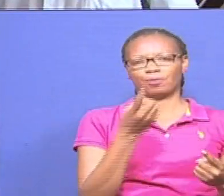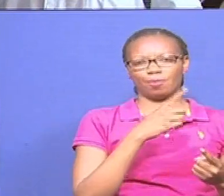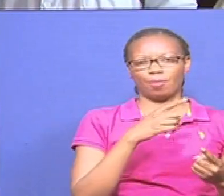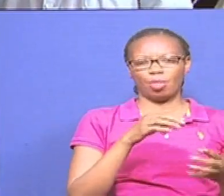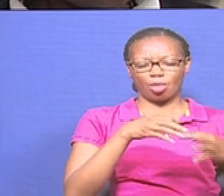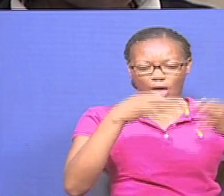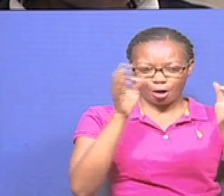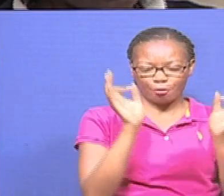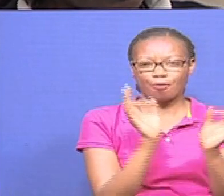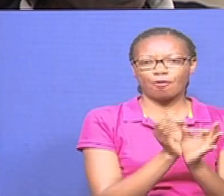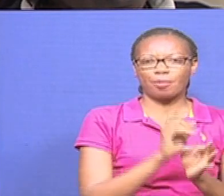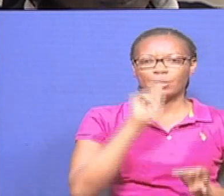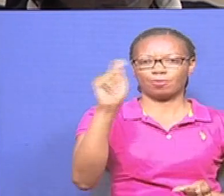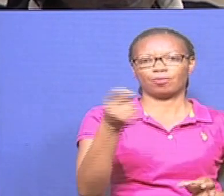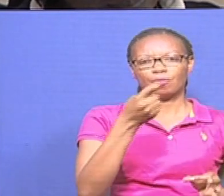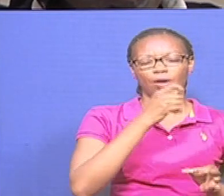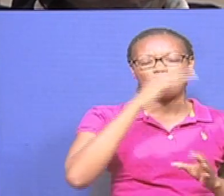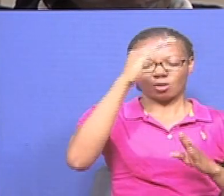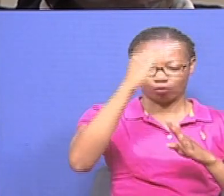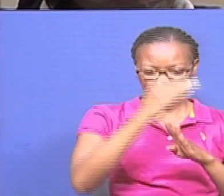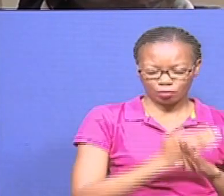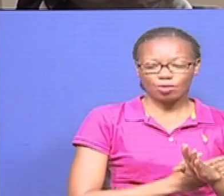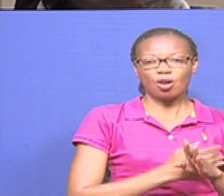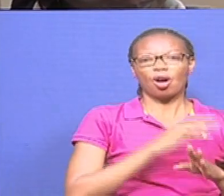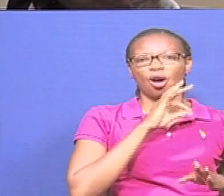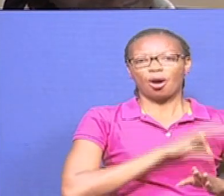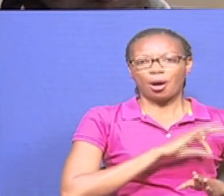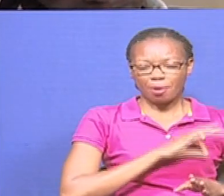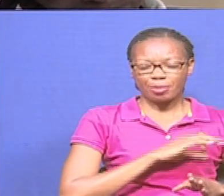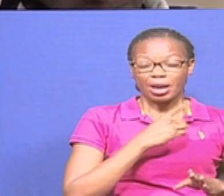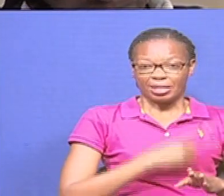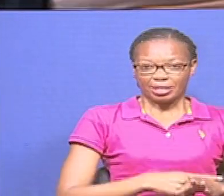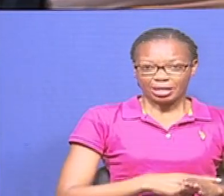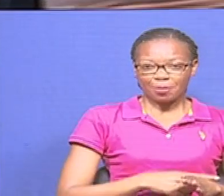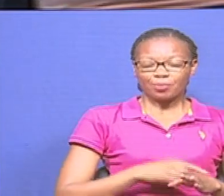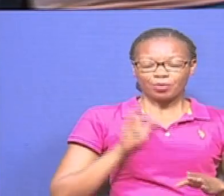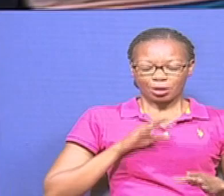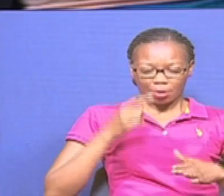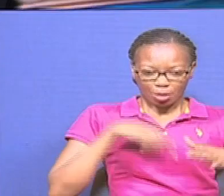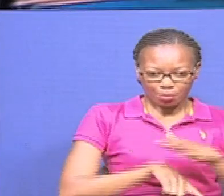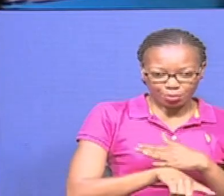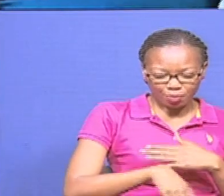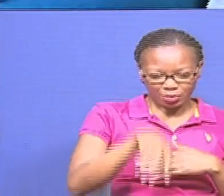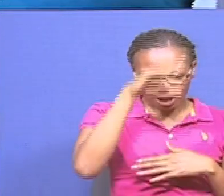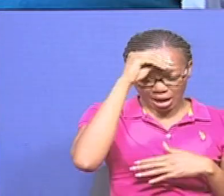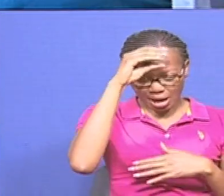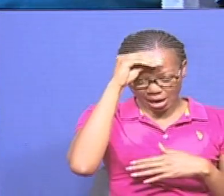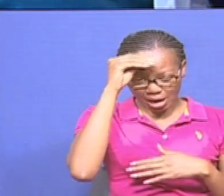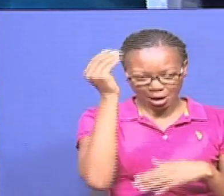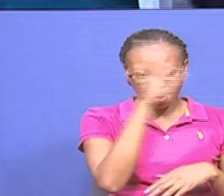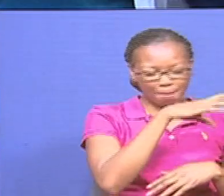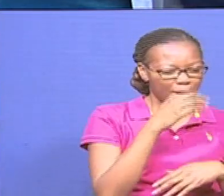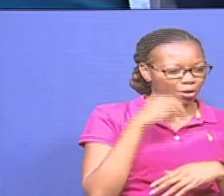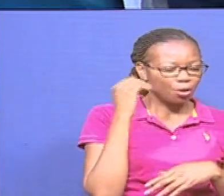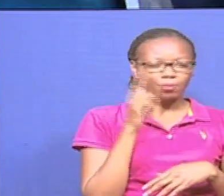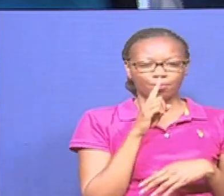wanufaike, bali pia jamii kwa jumla. Basi, baada ya kufunzwa, ni jukumu lao pia la kuwafunza wenzao.